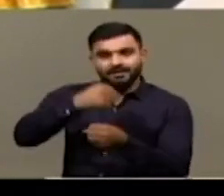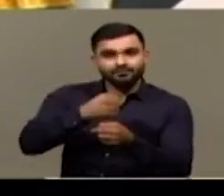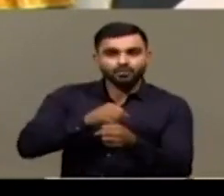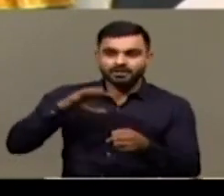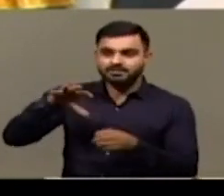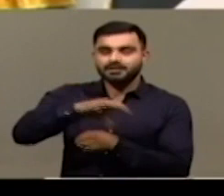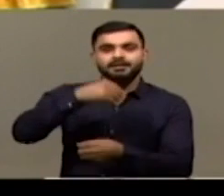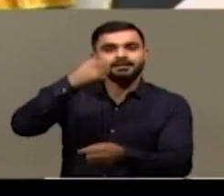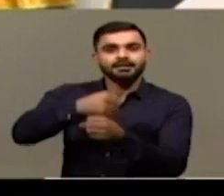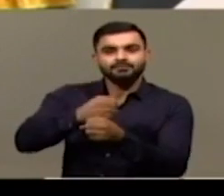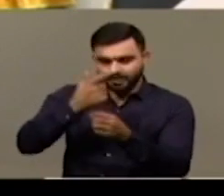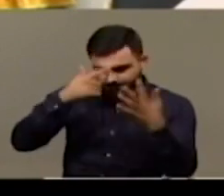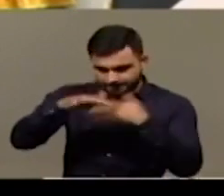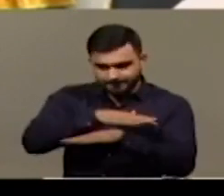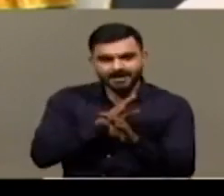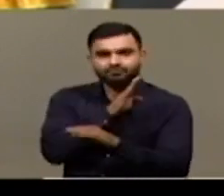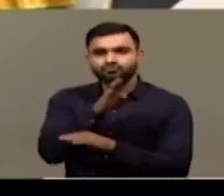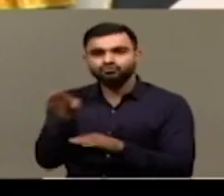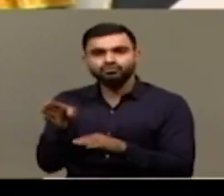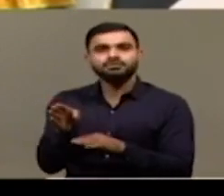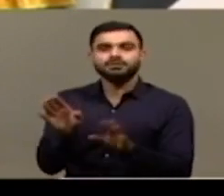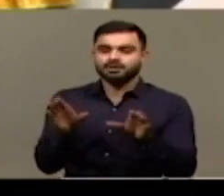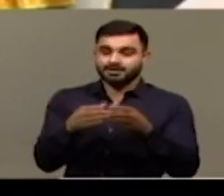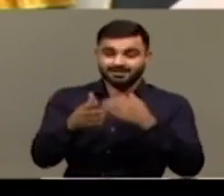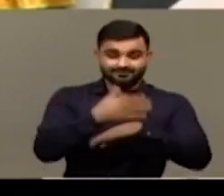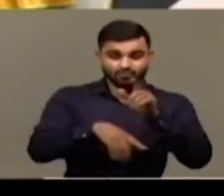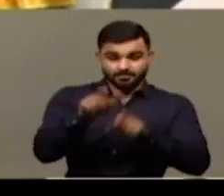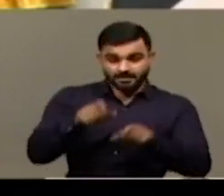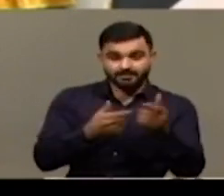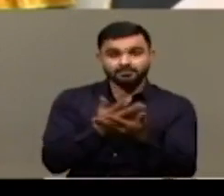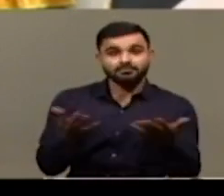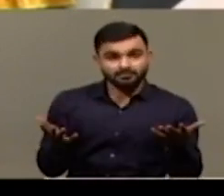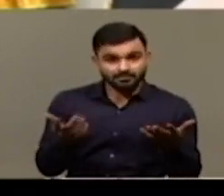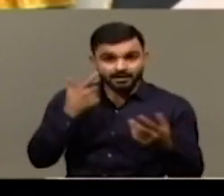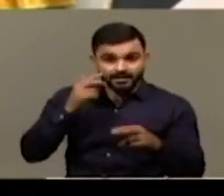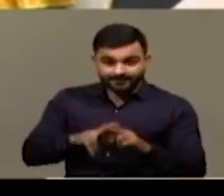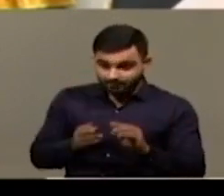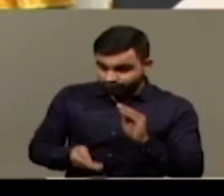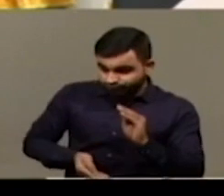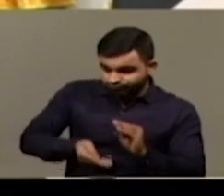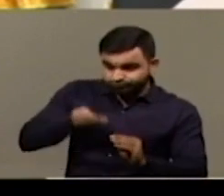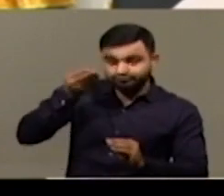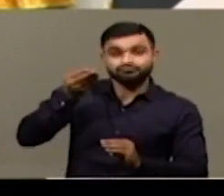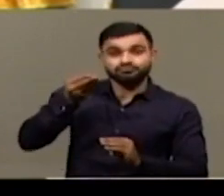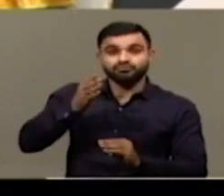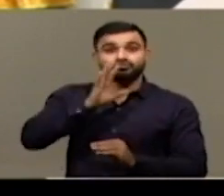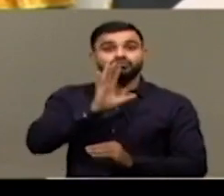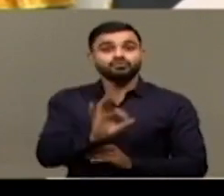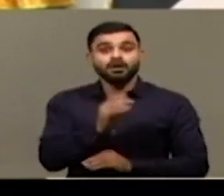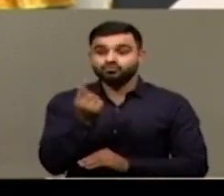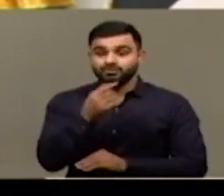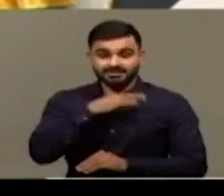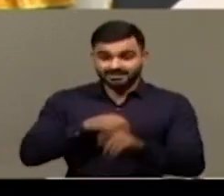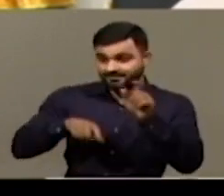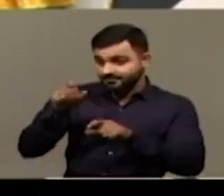sankhya, बेनिफिशरीज की संख्या अगर हमें बढ़ानी हो या एक्चुअल जो बेनिफिशरीज़ है उनकी तरफ पहुंचना हो, तो ये सर्वे काफ़ी इम्पॉर्टेंट